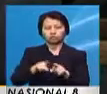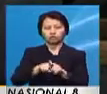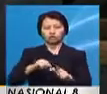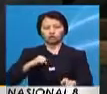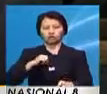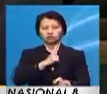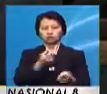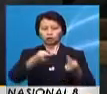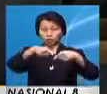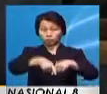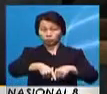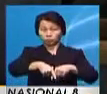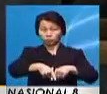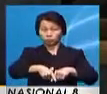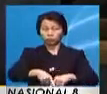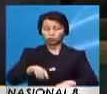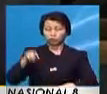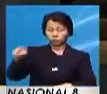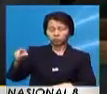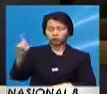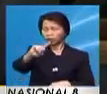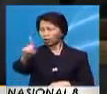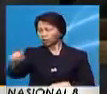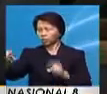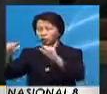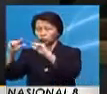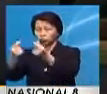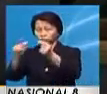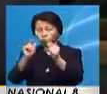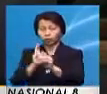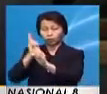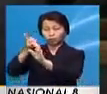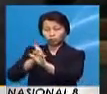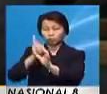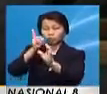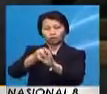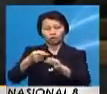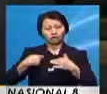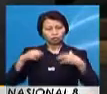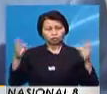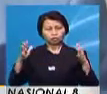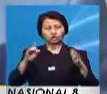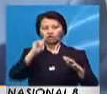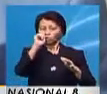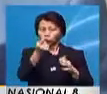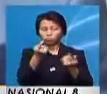tidak berada dalam mana-mana kumpulan lain daripada UMNO.